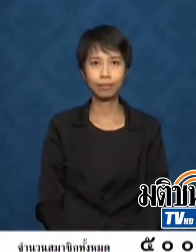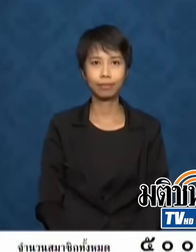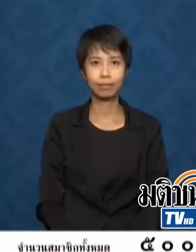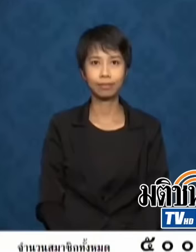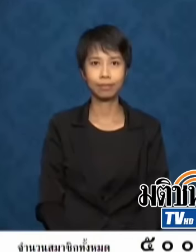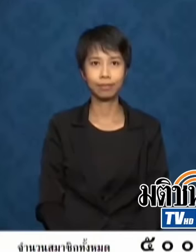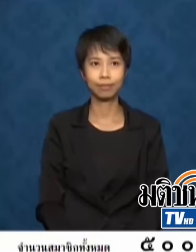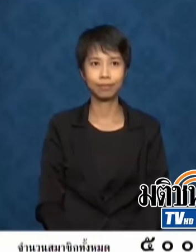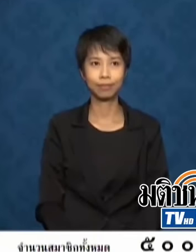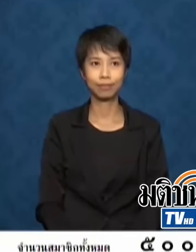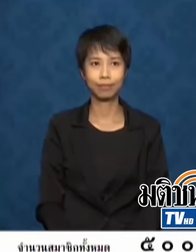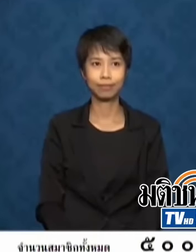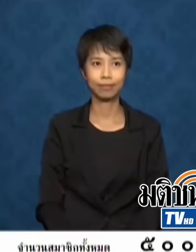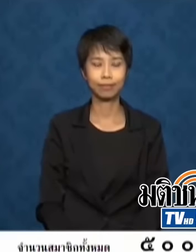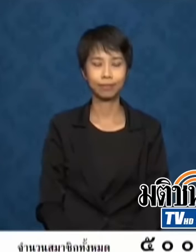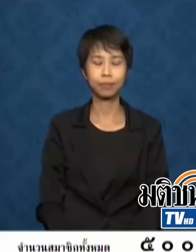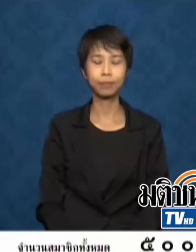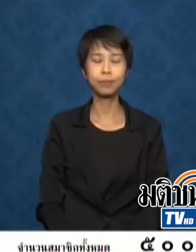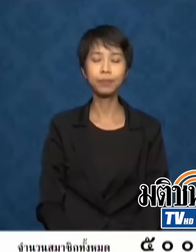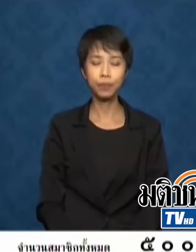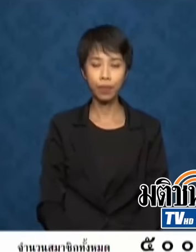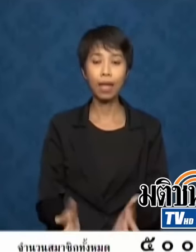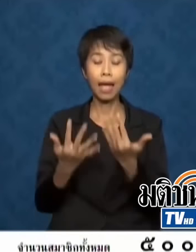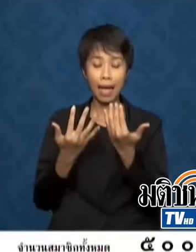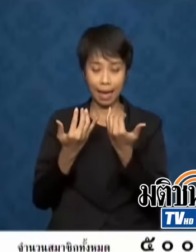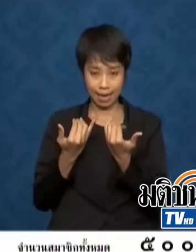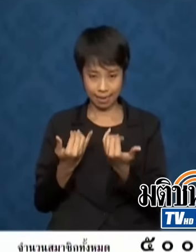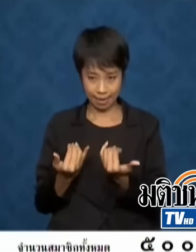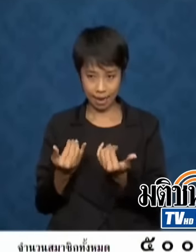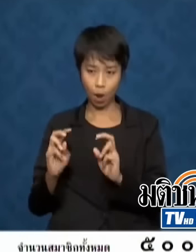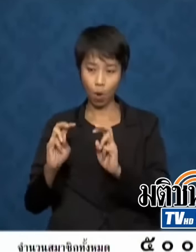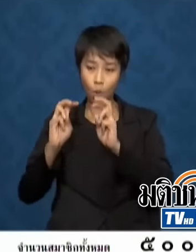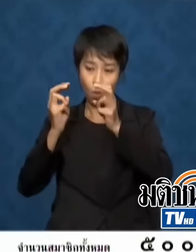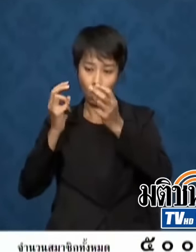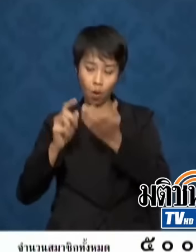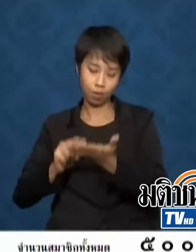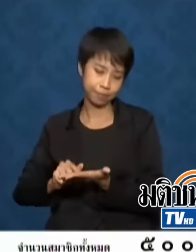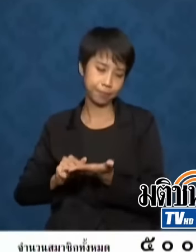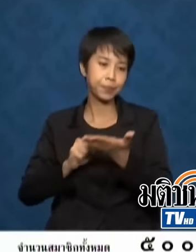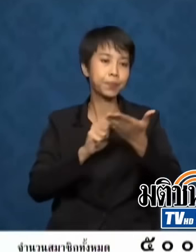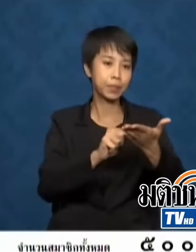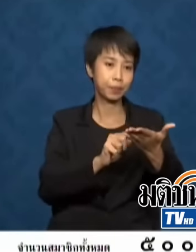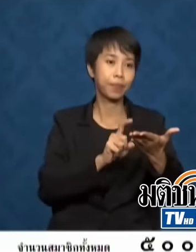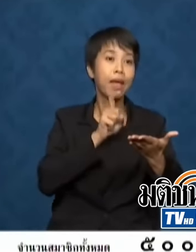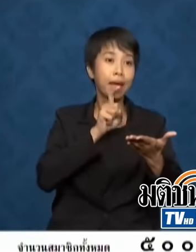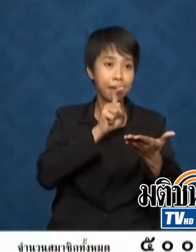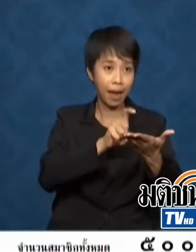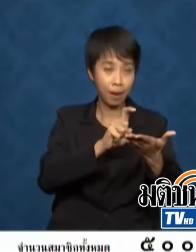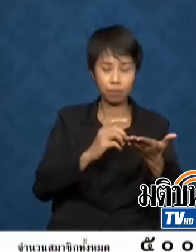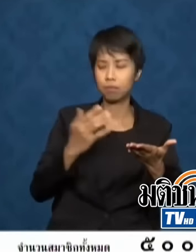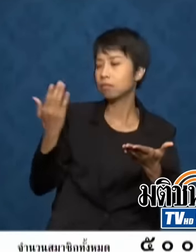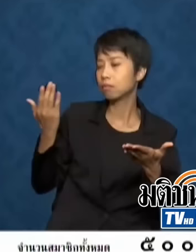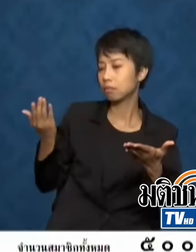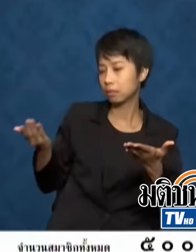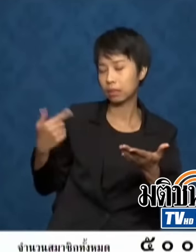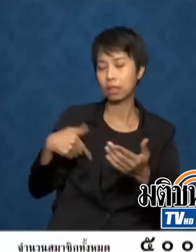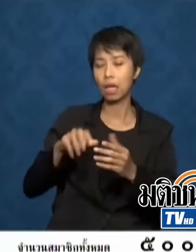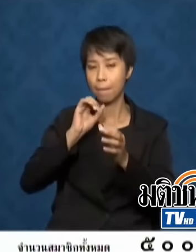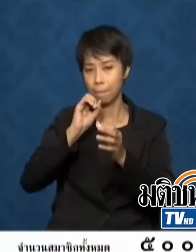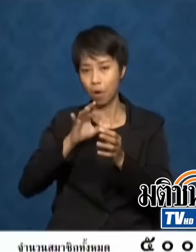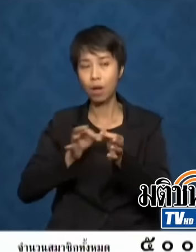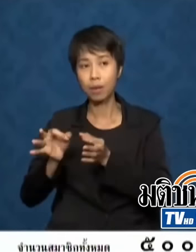คือการที่จะบรรจุกระทู้ถามตามข้อบังคับที่ท่านได้กล่าวครับเรื่องนี้ประ